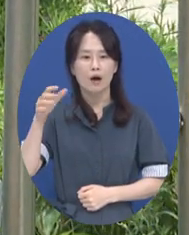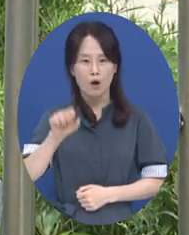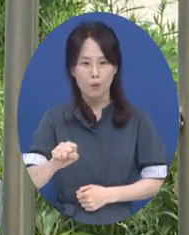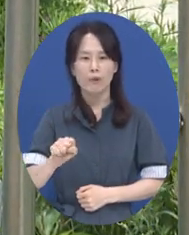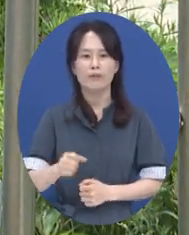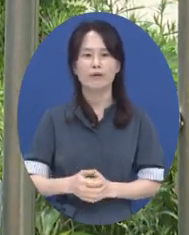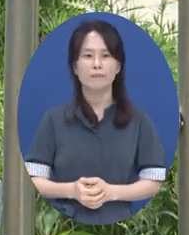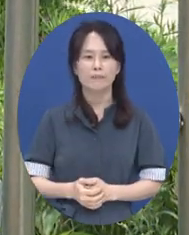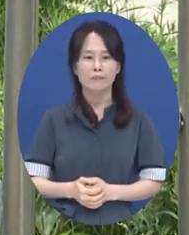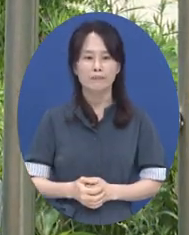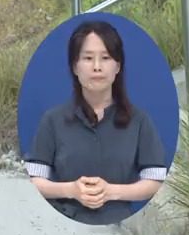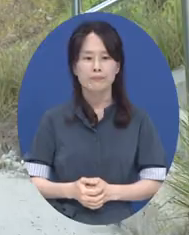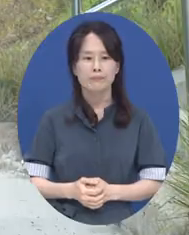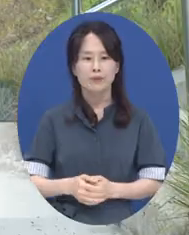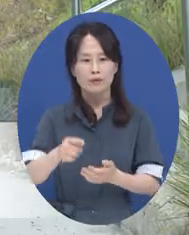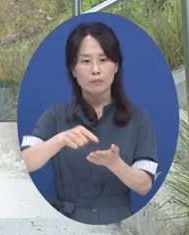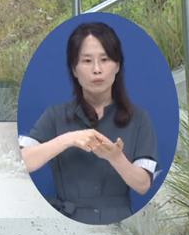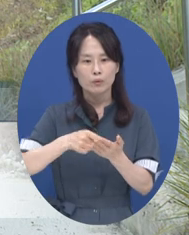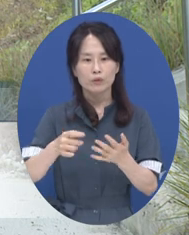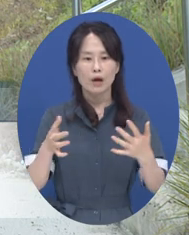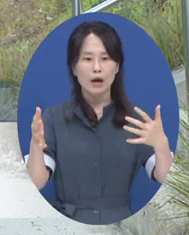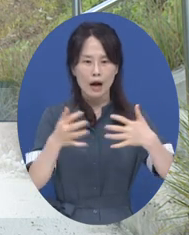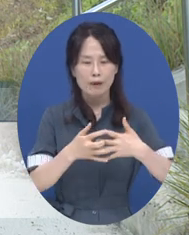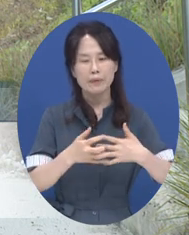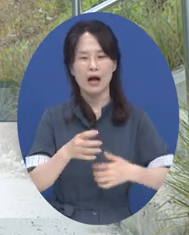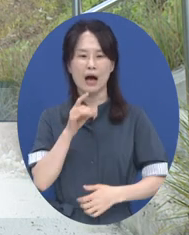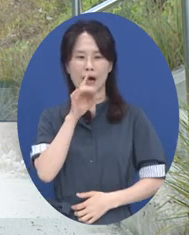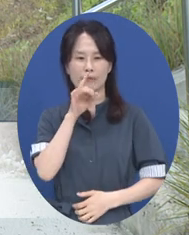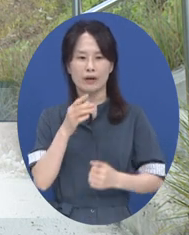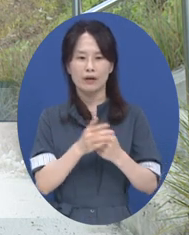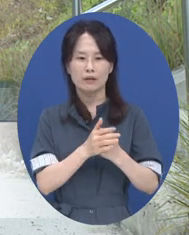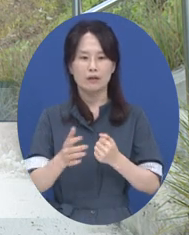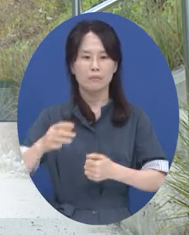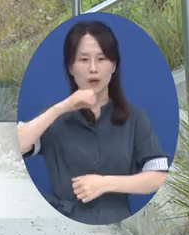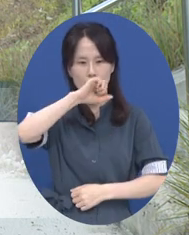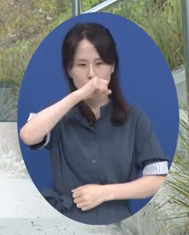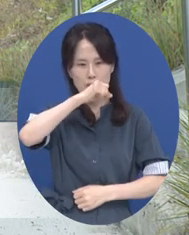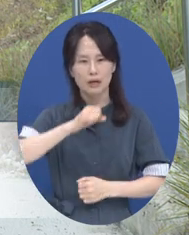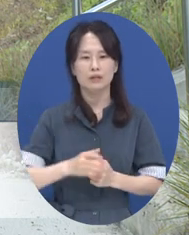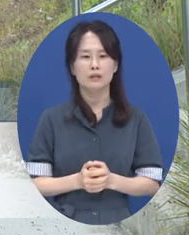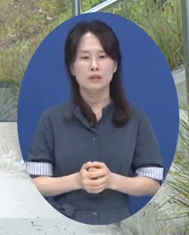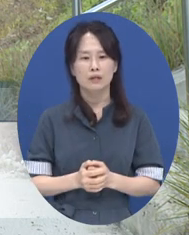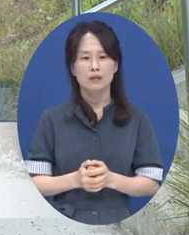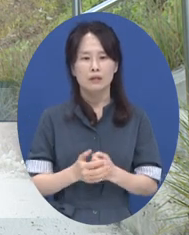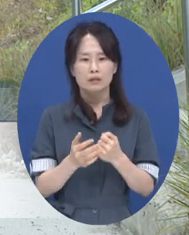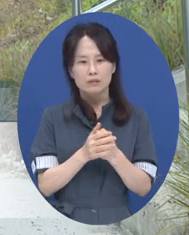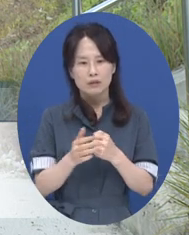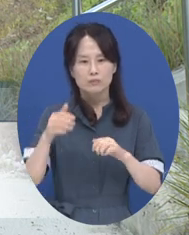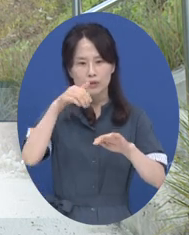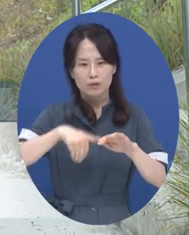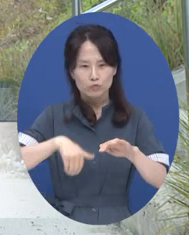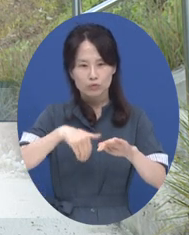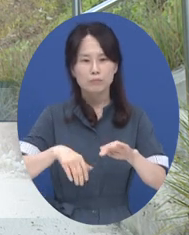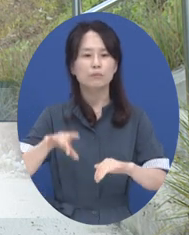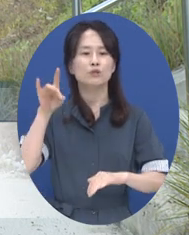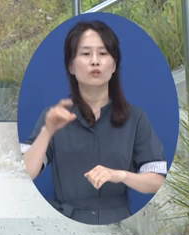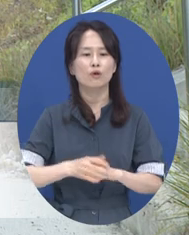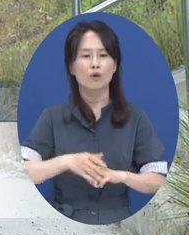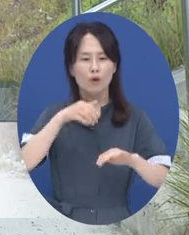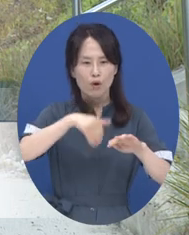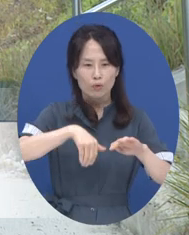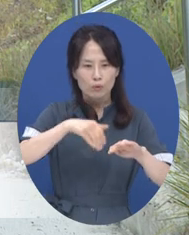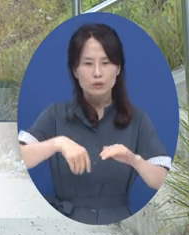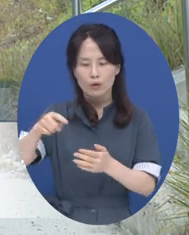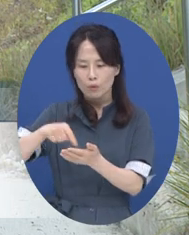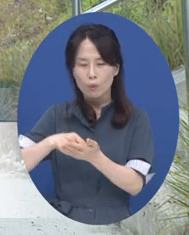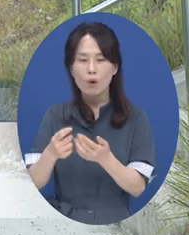원이나 발생했습니다. 보상이 원활히 진행되지 않은 상황에서 예산이 교부되어 우선 착공하게 되었으며